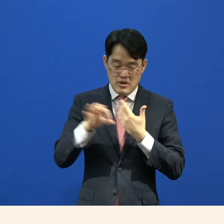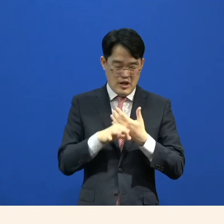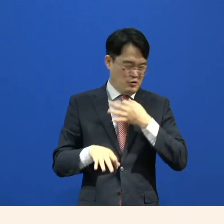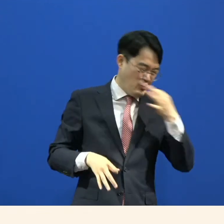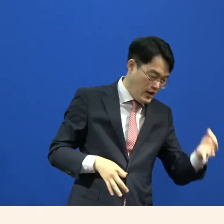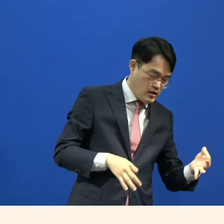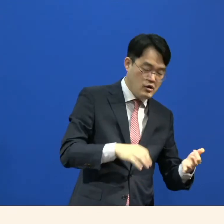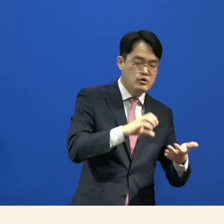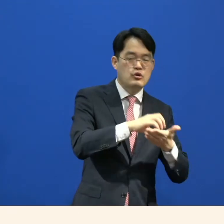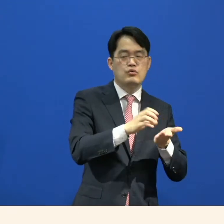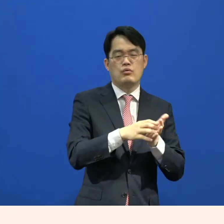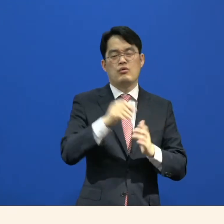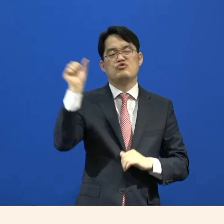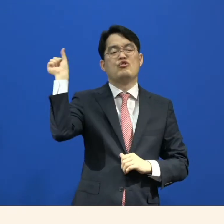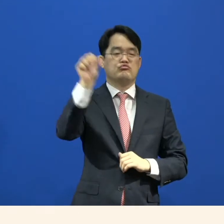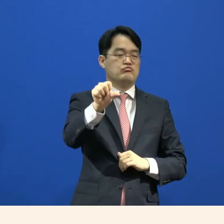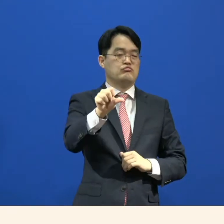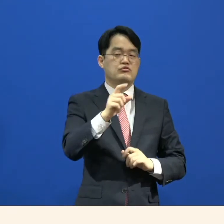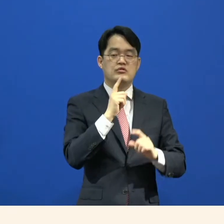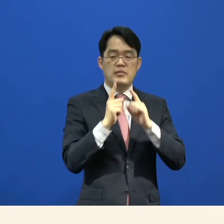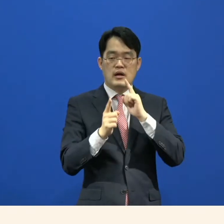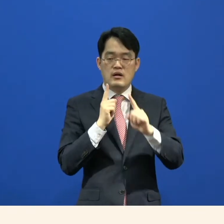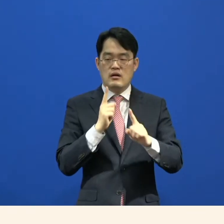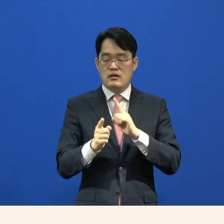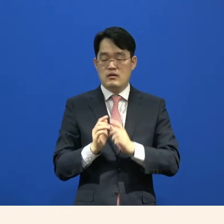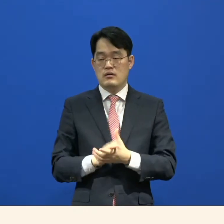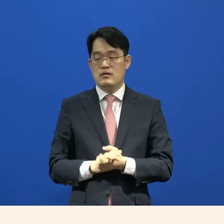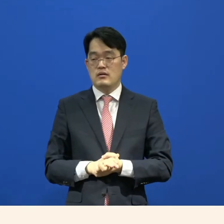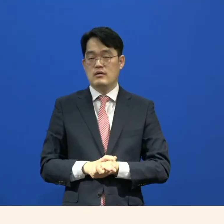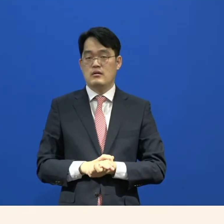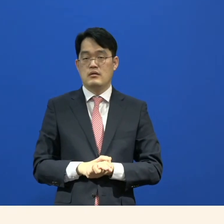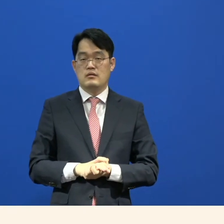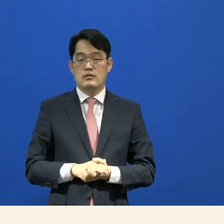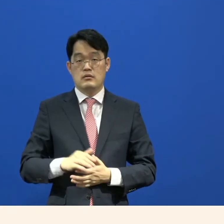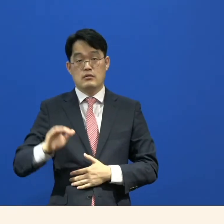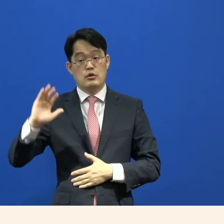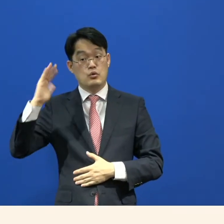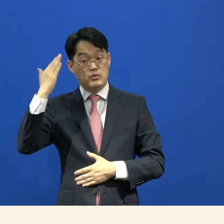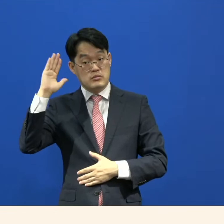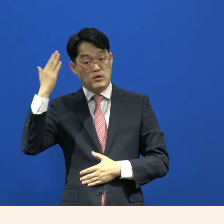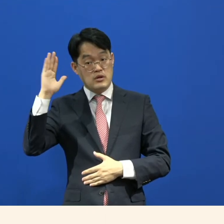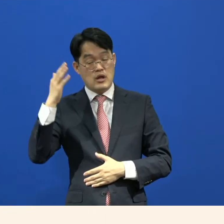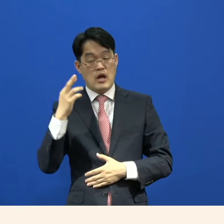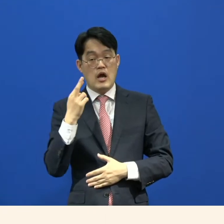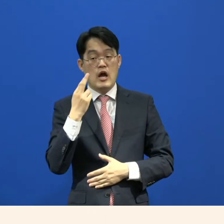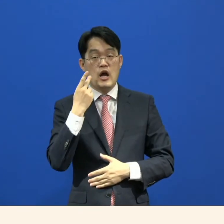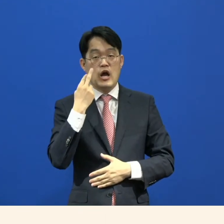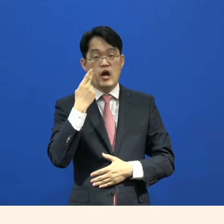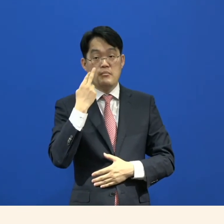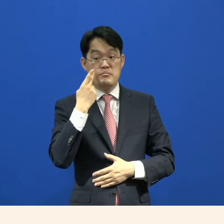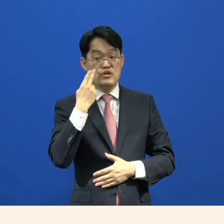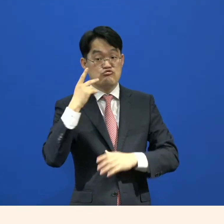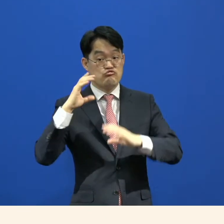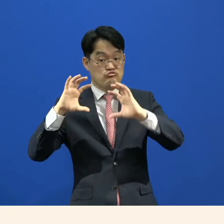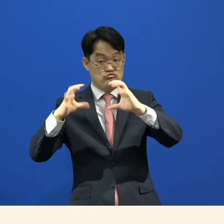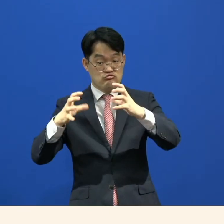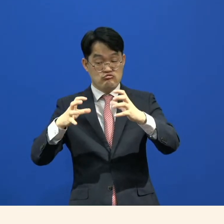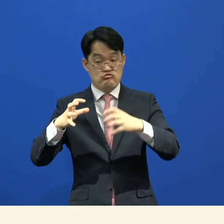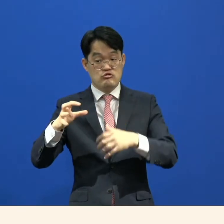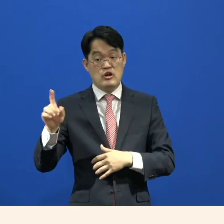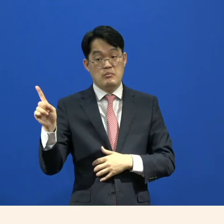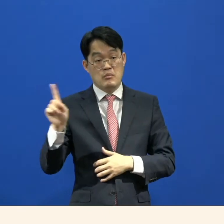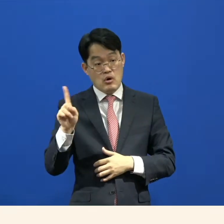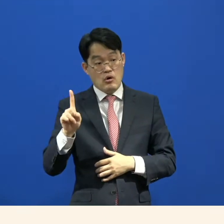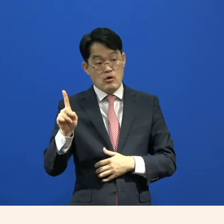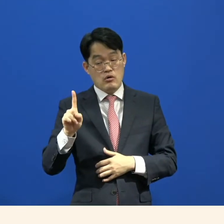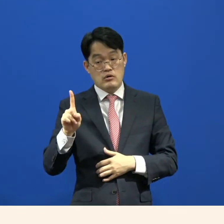요즘으로 치면 십자가는 그 당시에 2000년 전에 십자가의 고문이거든요. 요즘은 미국 같은 데는 전기 고문 기구가 있잖아요. 그거와